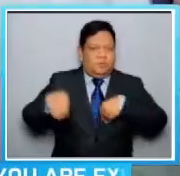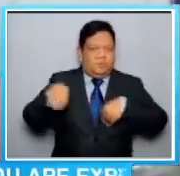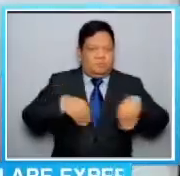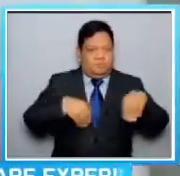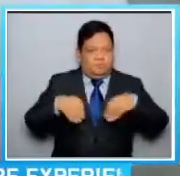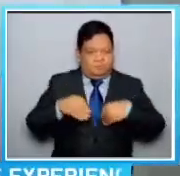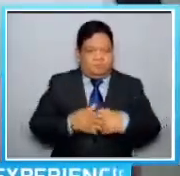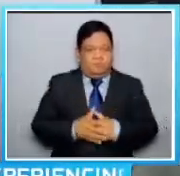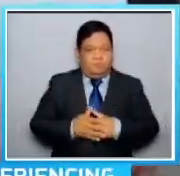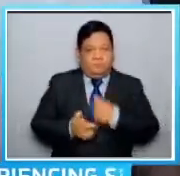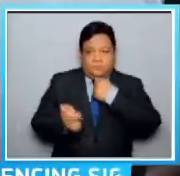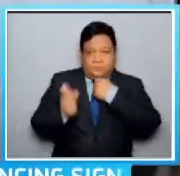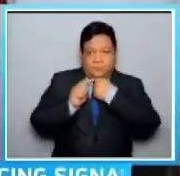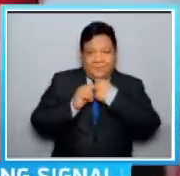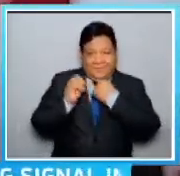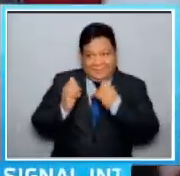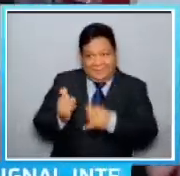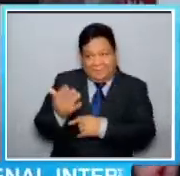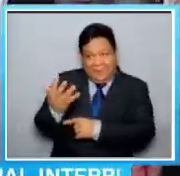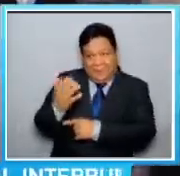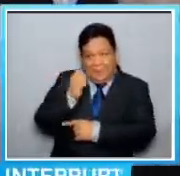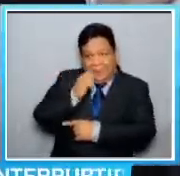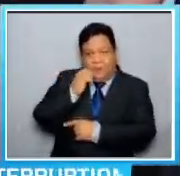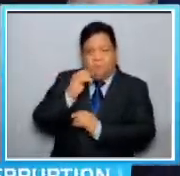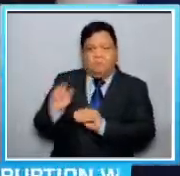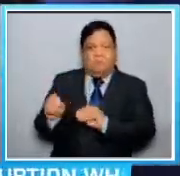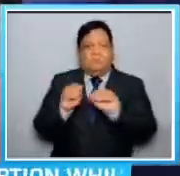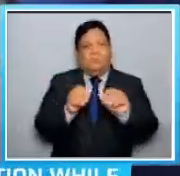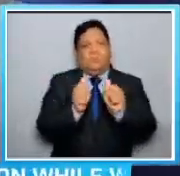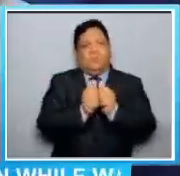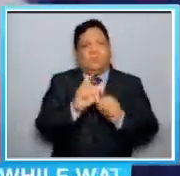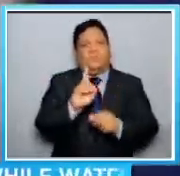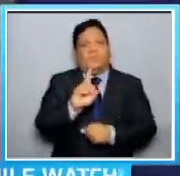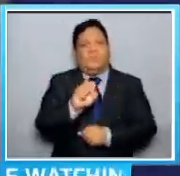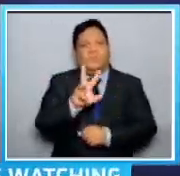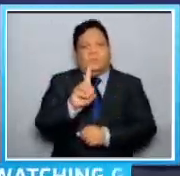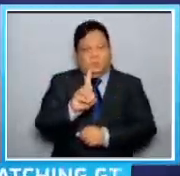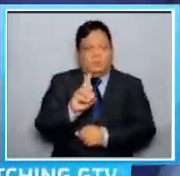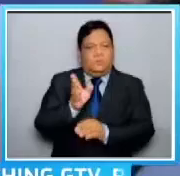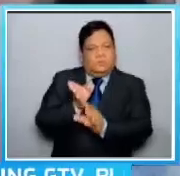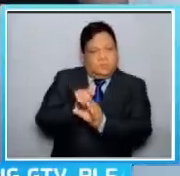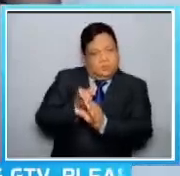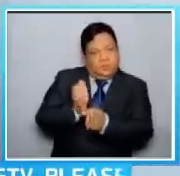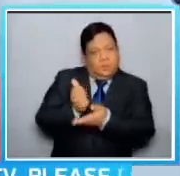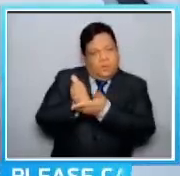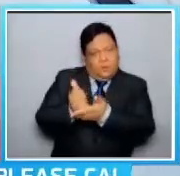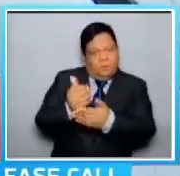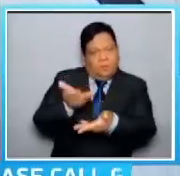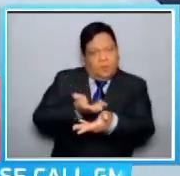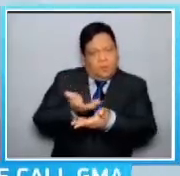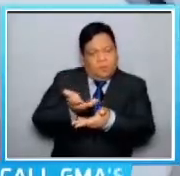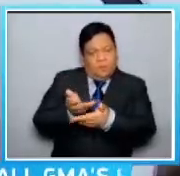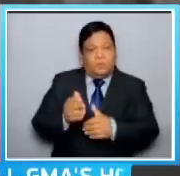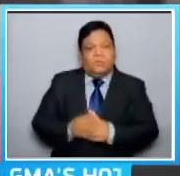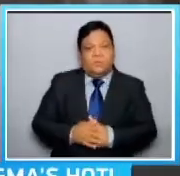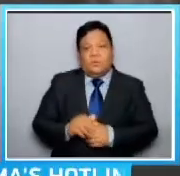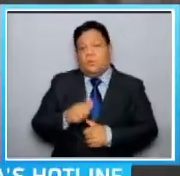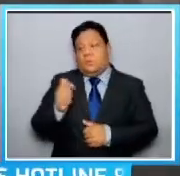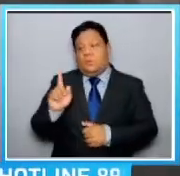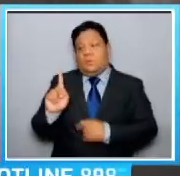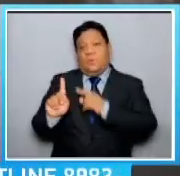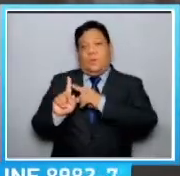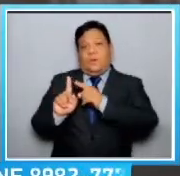ang 5 menor de edad para sumailalim sa psychosocial intervention at counseling. Pinakawalan naman ng NBI ang isa pang na-rescue na